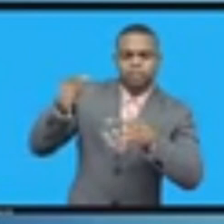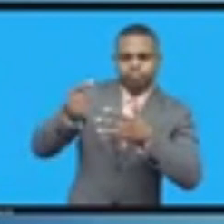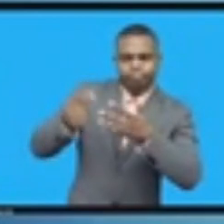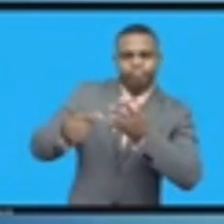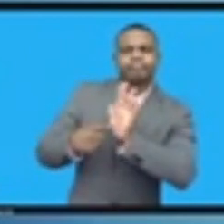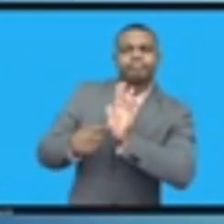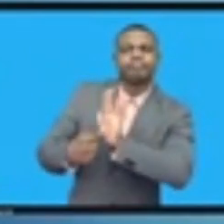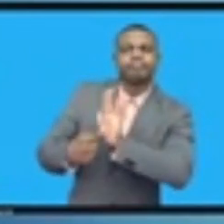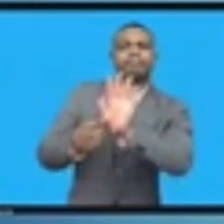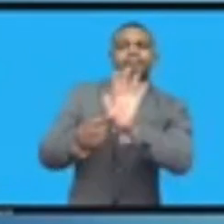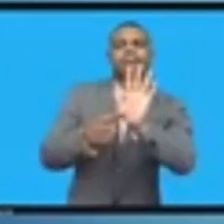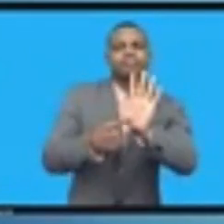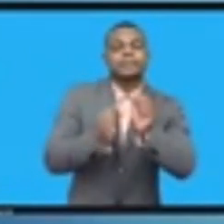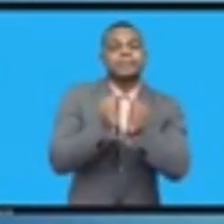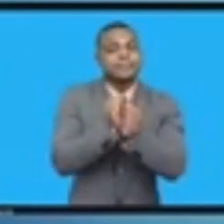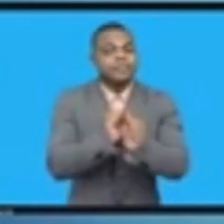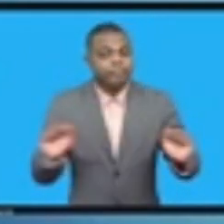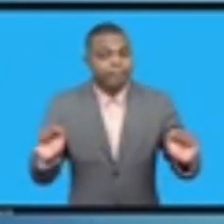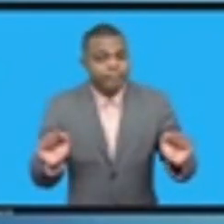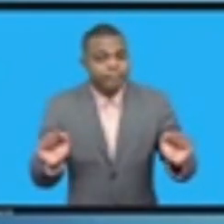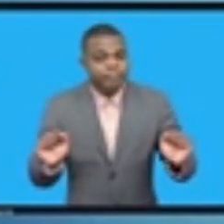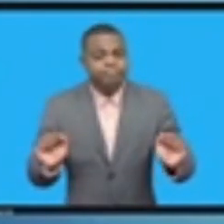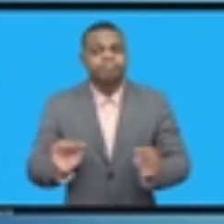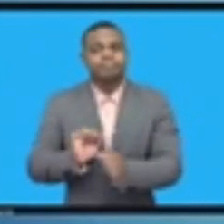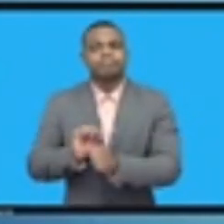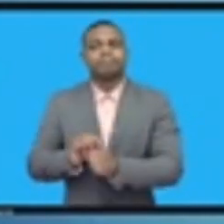公共事业、可及性